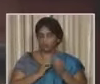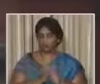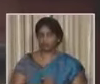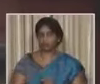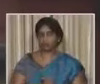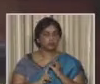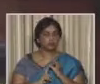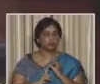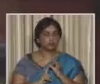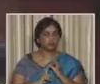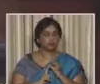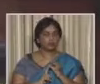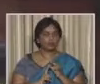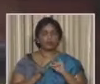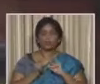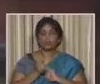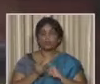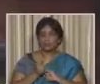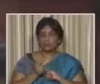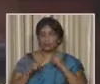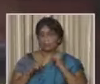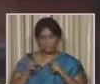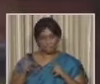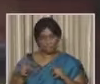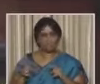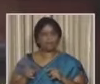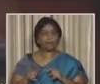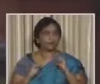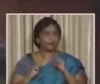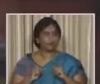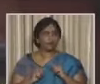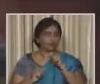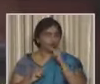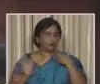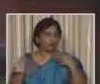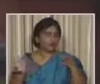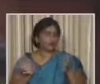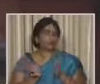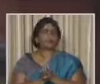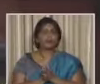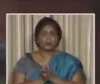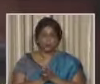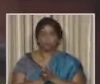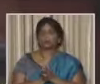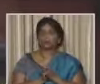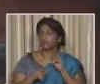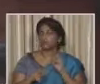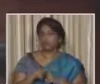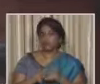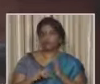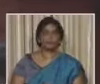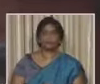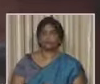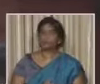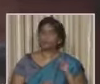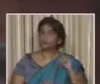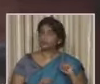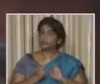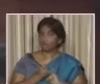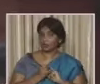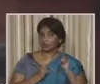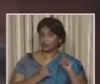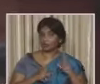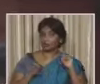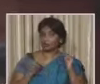தகவல்கள். அடுத்ததாக சாரா ஜஸ்மினுடைய பிரச்சனை. நெருக்கமாக அவருடன் இணங்கி பழகி செயற்பாடுகளில் ஈடுபட்டுள்ளனர். சாரா